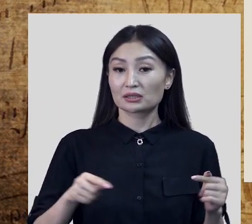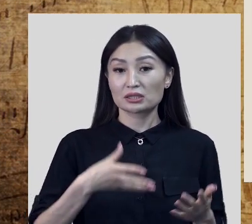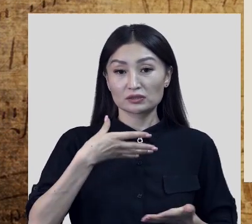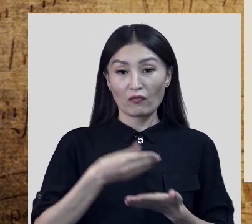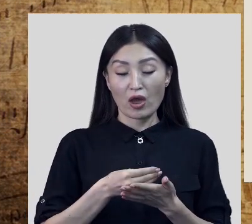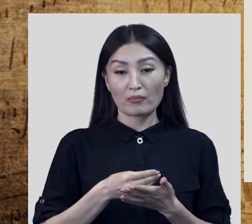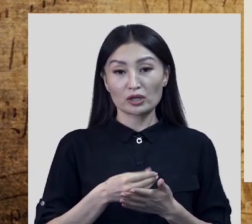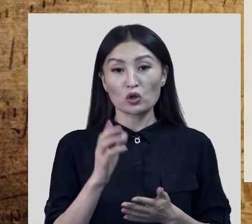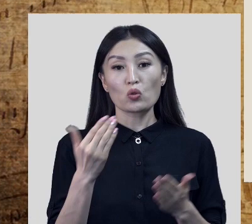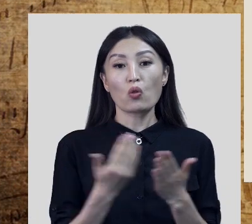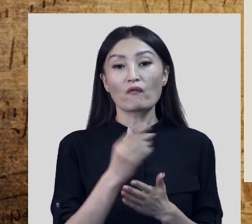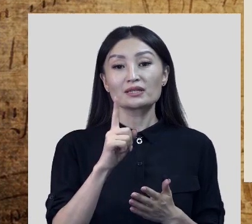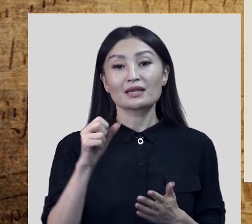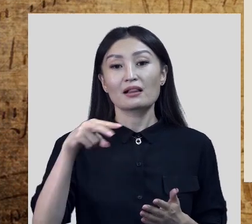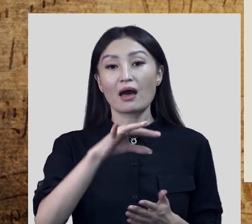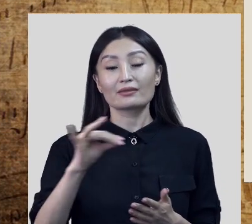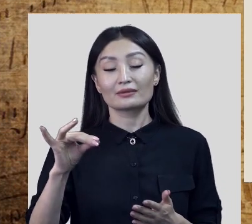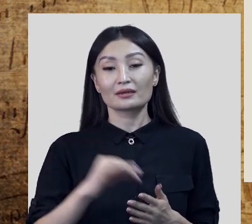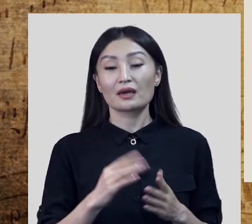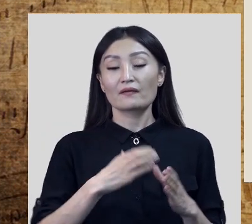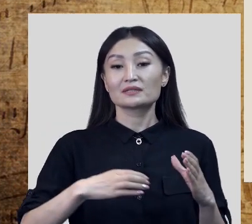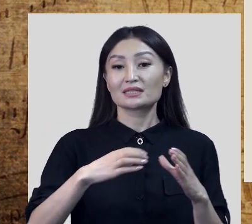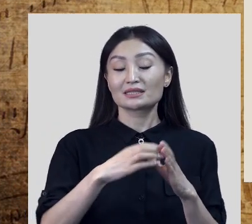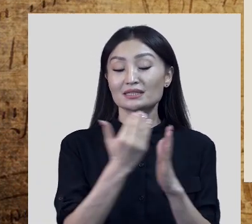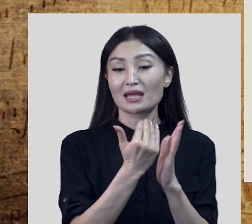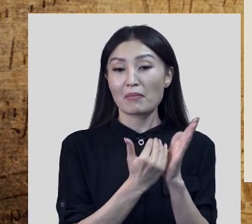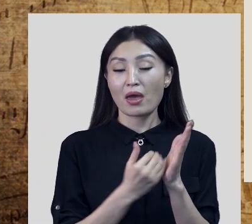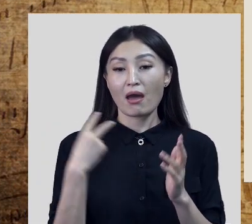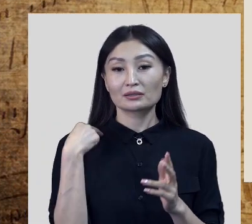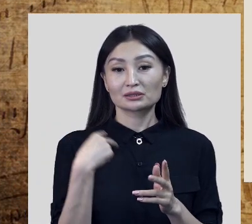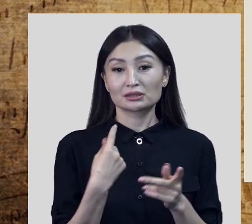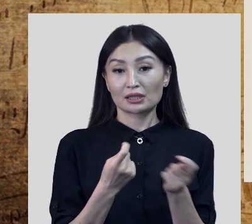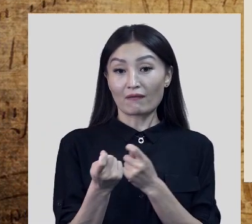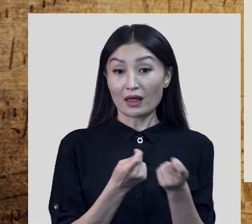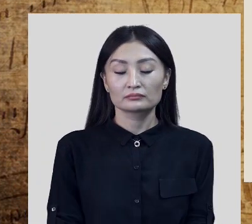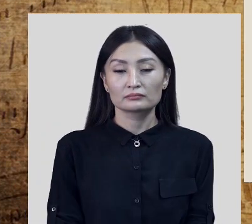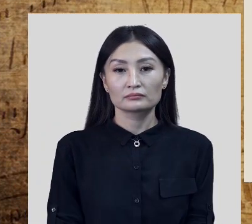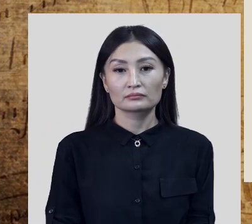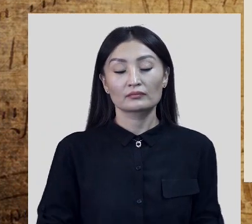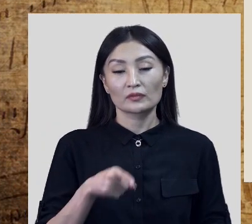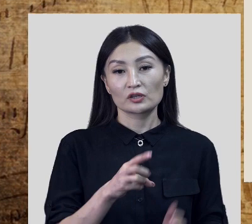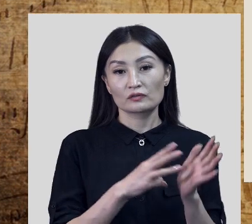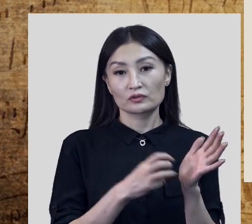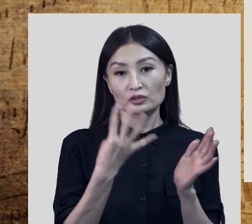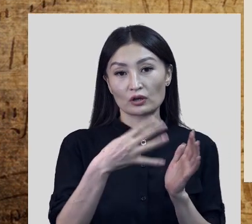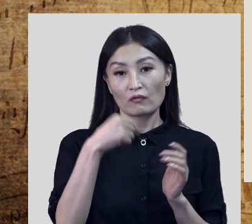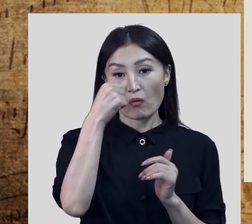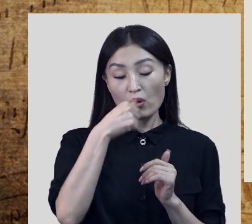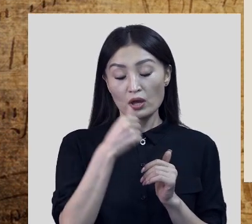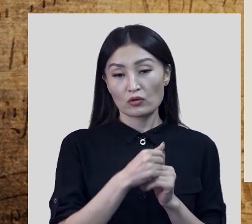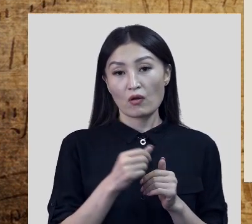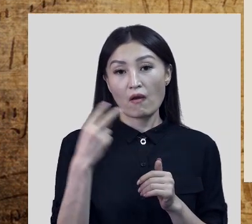своеобразие новой зеландии в системе английских колониальных владений в 1840 году